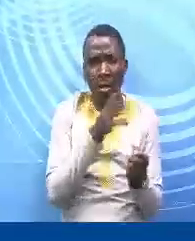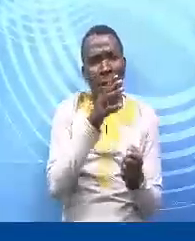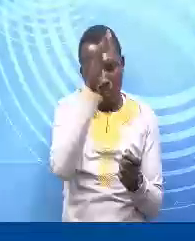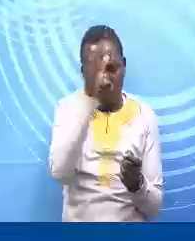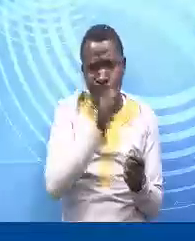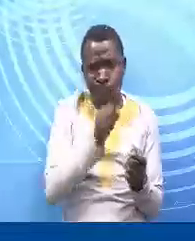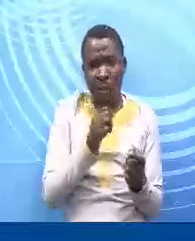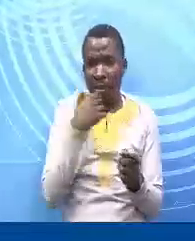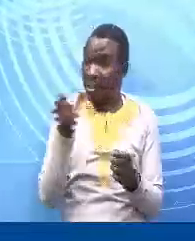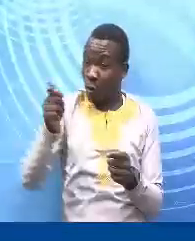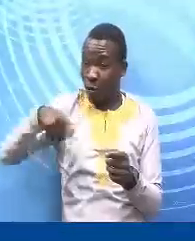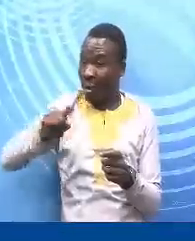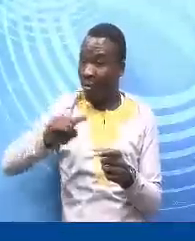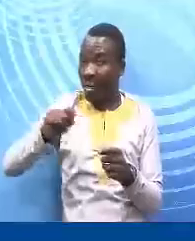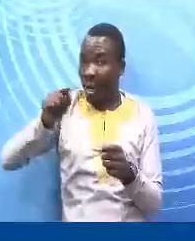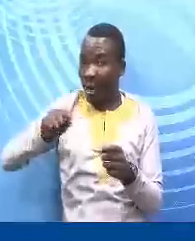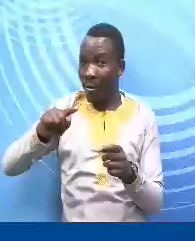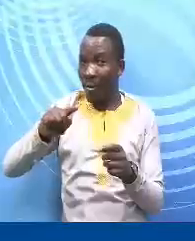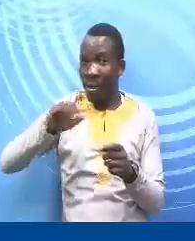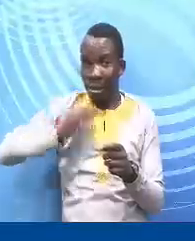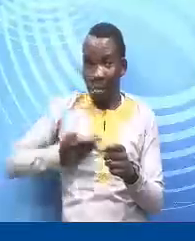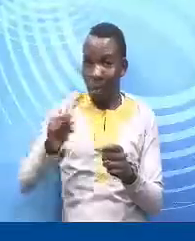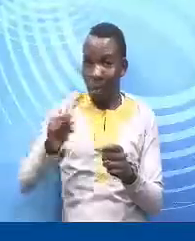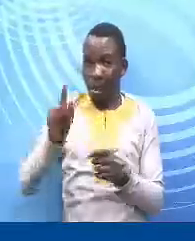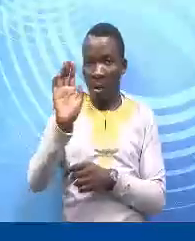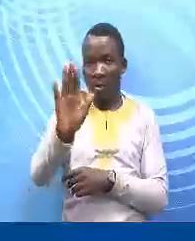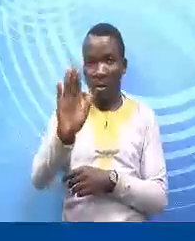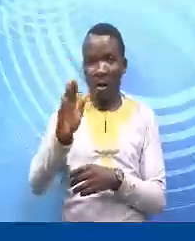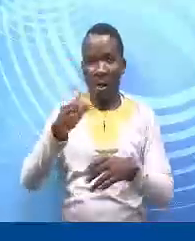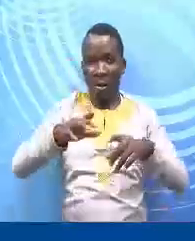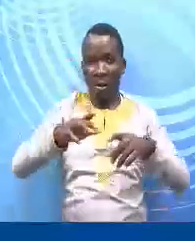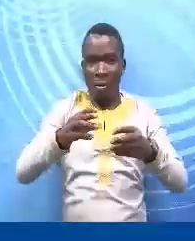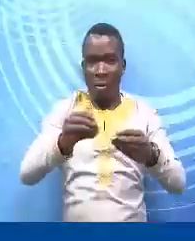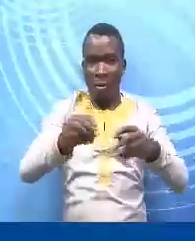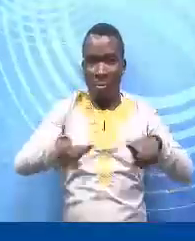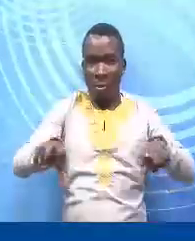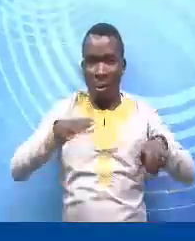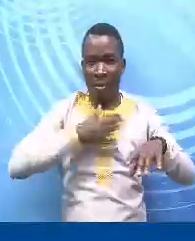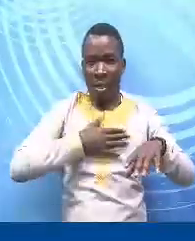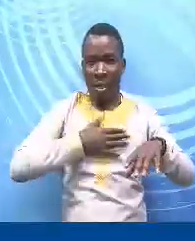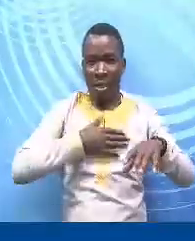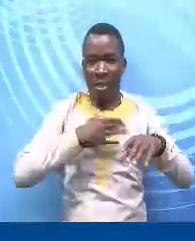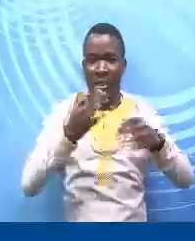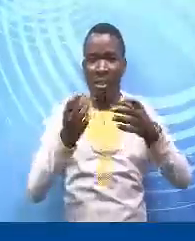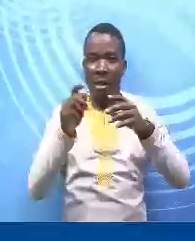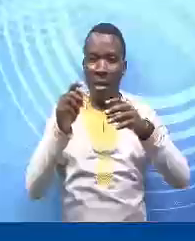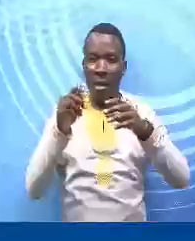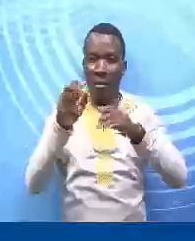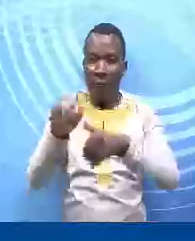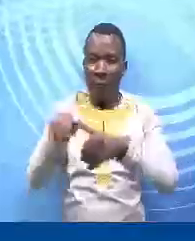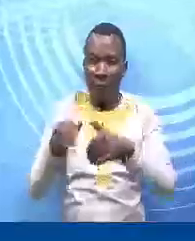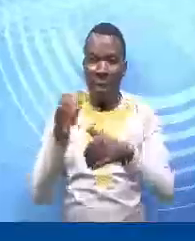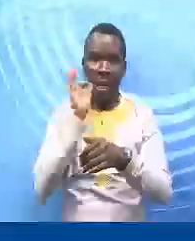ngo twebwe hano ngo ni kwacu wowe ntabwo ari kwawe ubutaka bwanje bajya mu mbuto nahinga